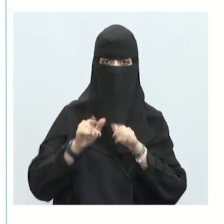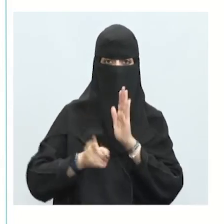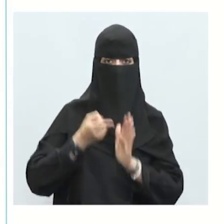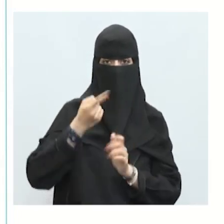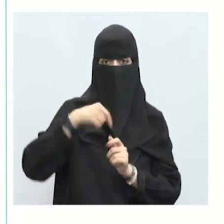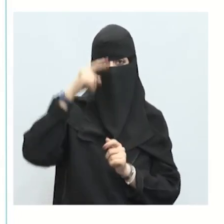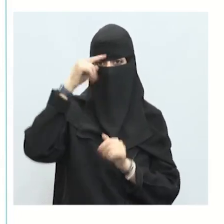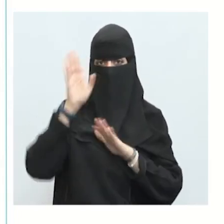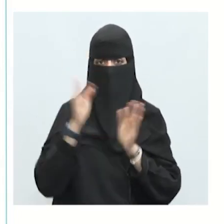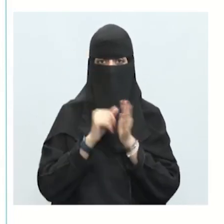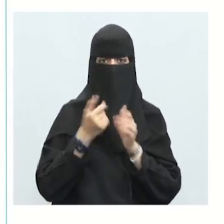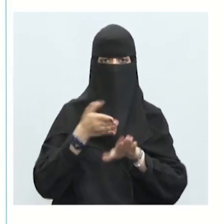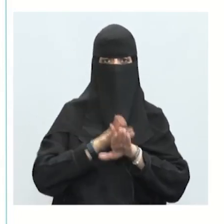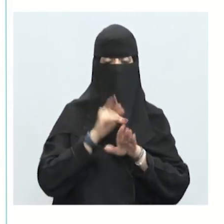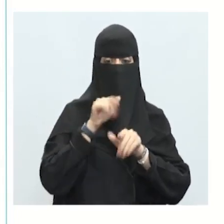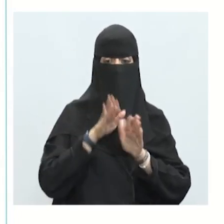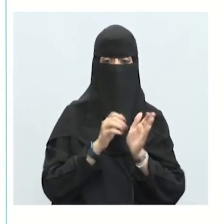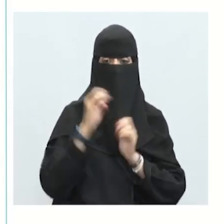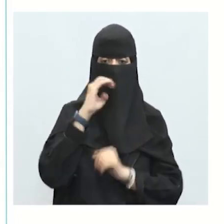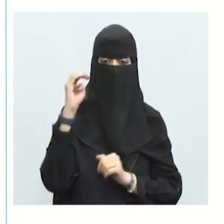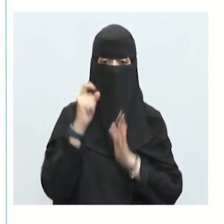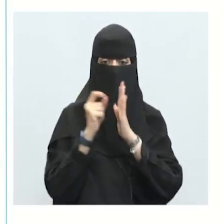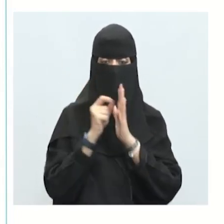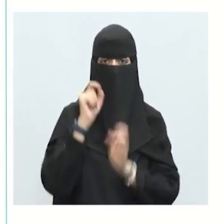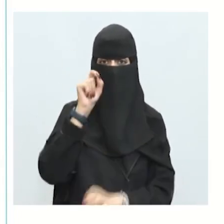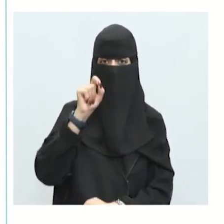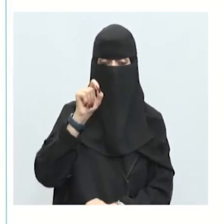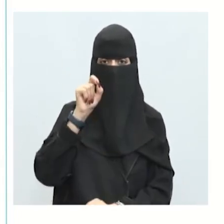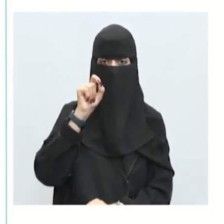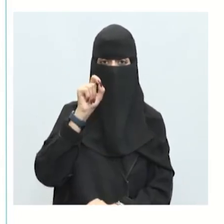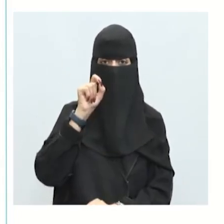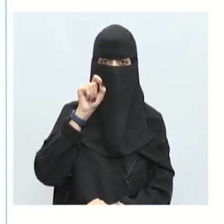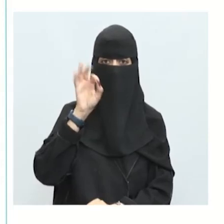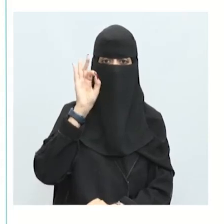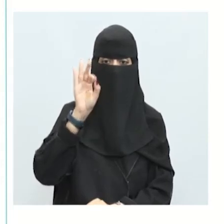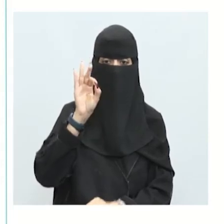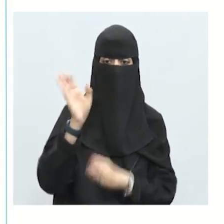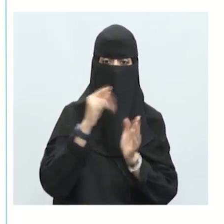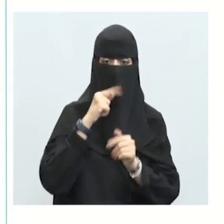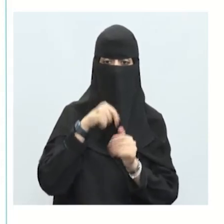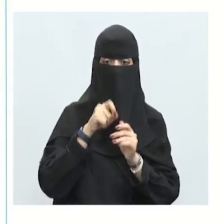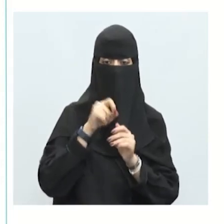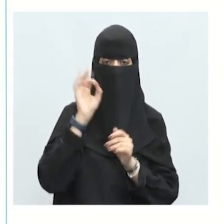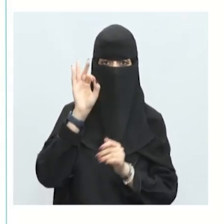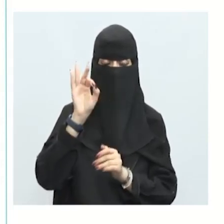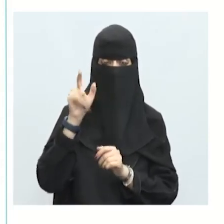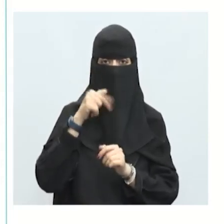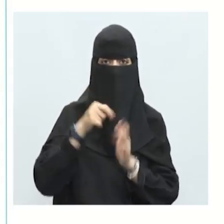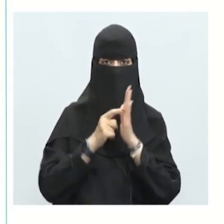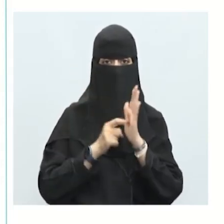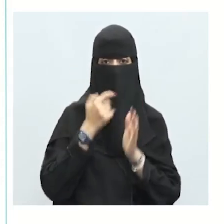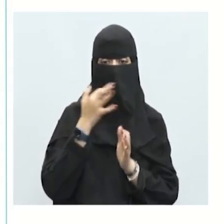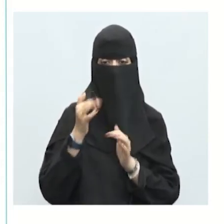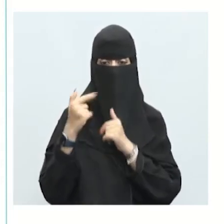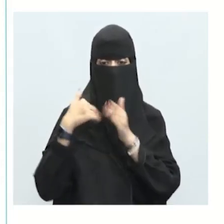مثال اللي هو على جمله اف الشرطيه البسيطه عندنا المتغير جريد تم